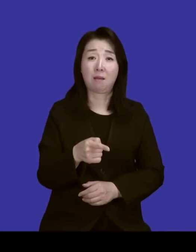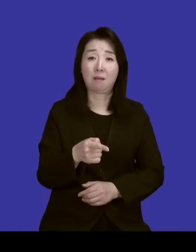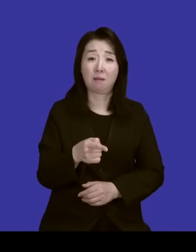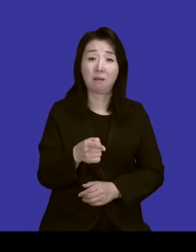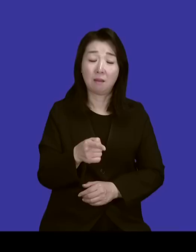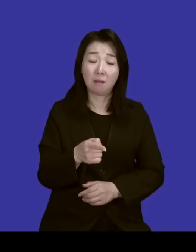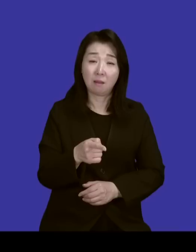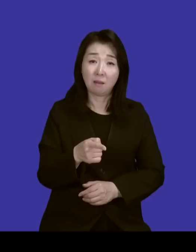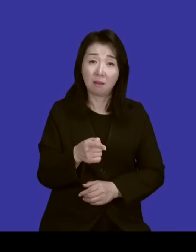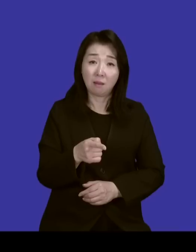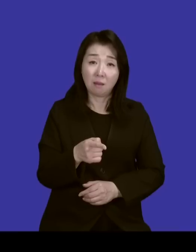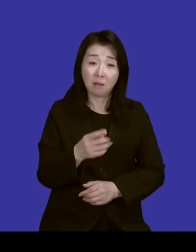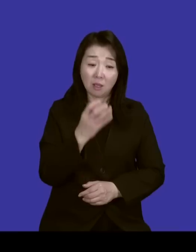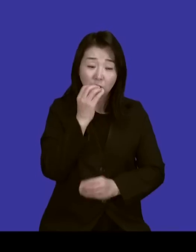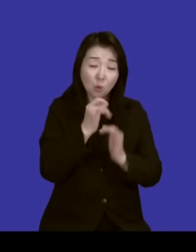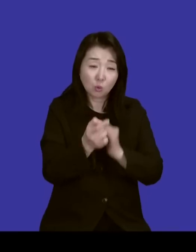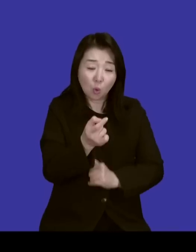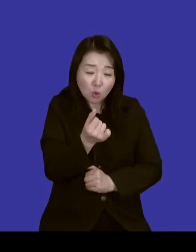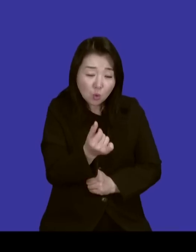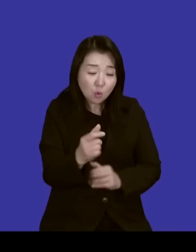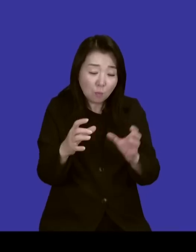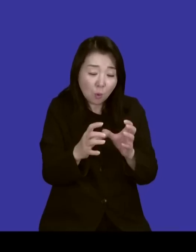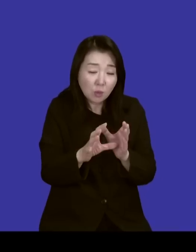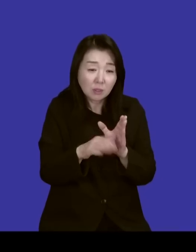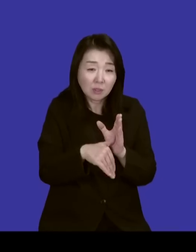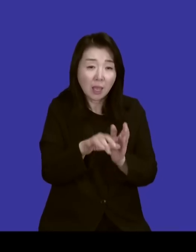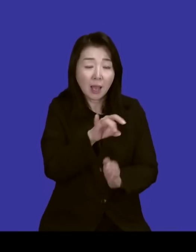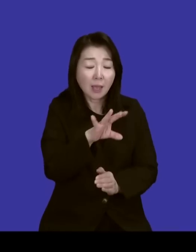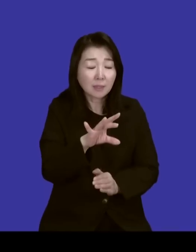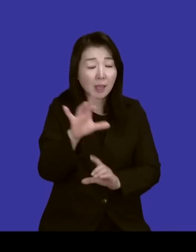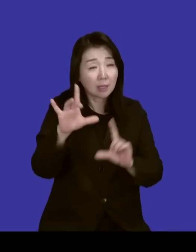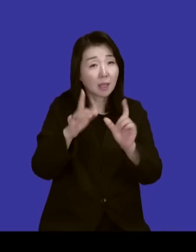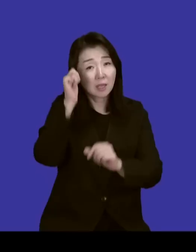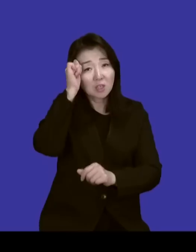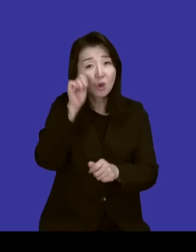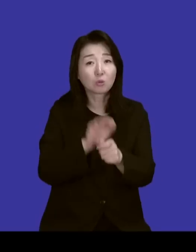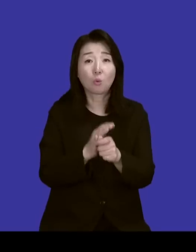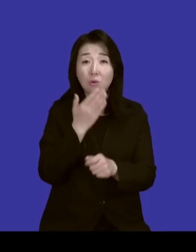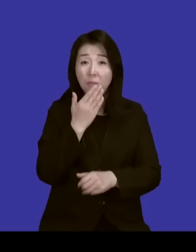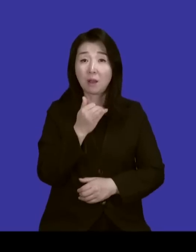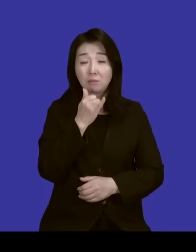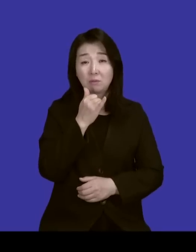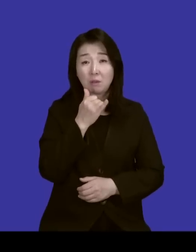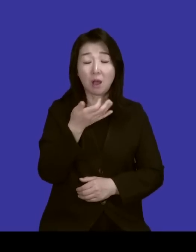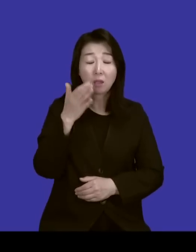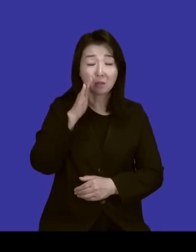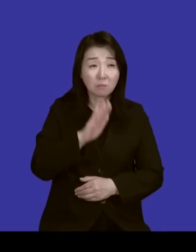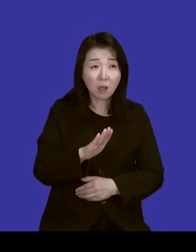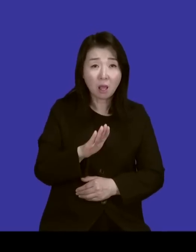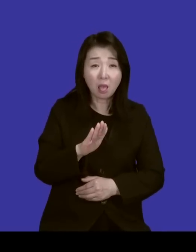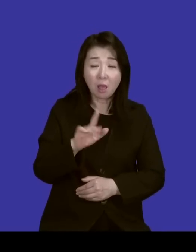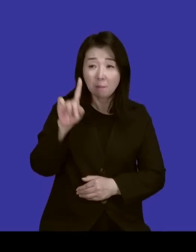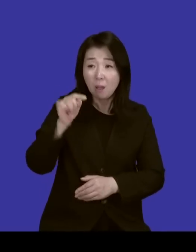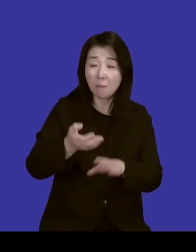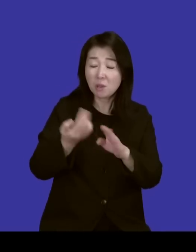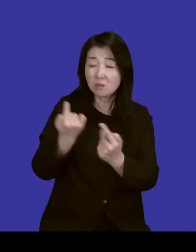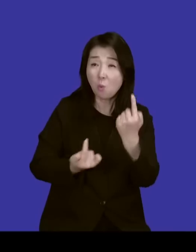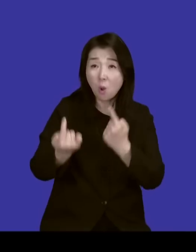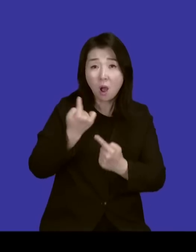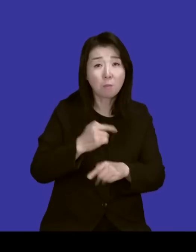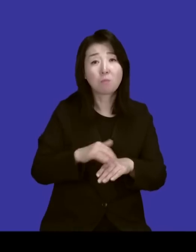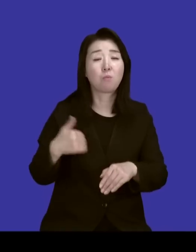작을 때는 하나하나 교인들의 상태를 기억하고 도울 수도 있고. 근데 그럴 수 없잖아요. 한 번은